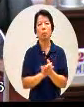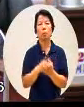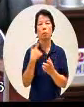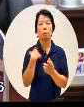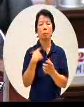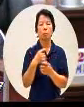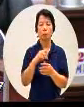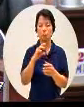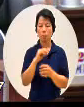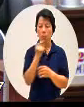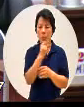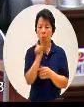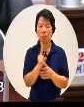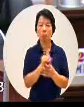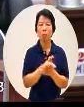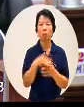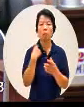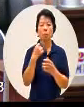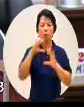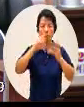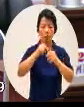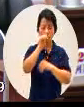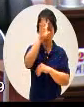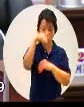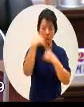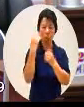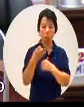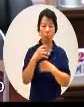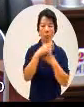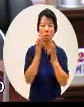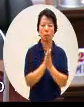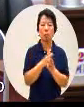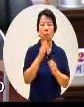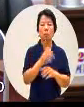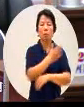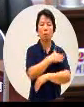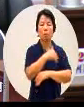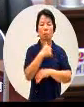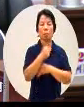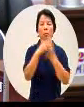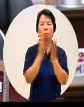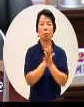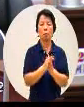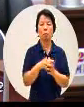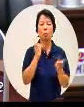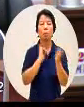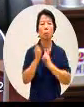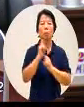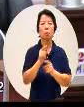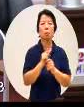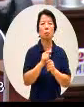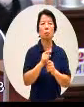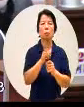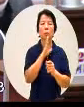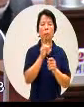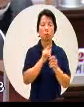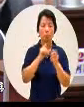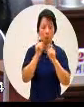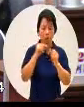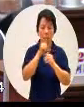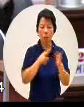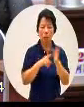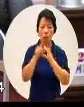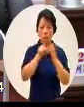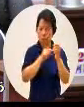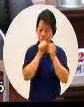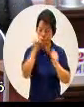國民黨新的行政院長講陳聰講自由經濟示範區你不要浪費其實這是長期一貫的理念